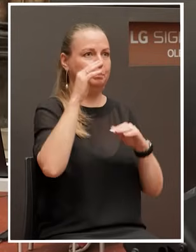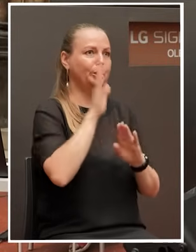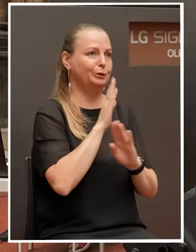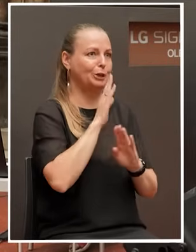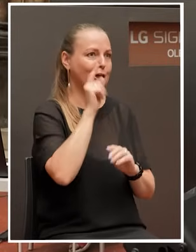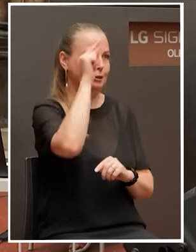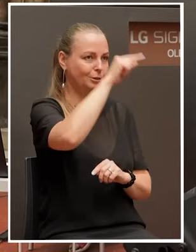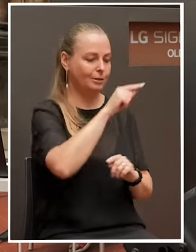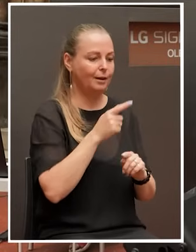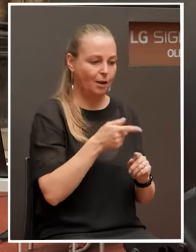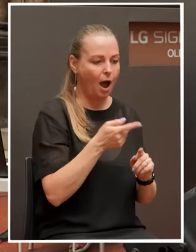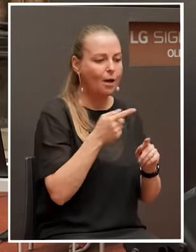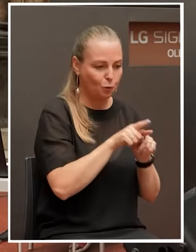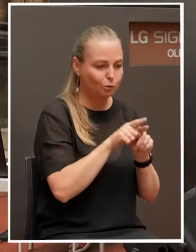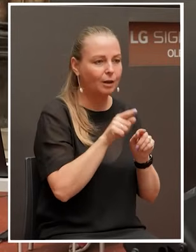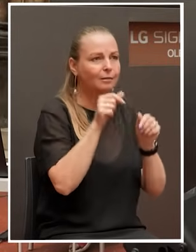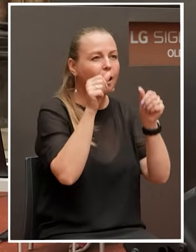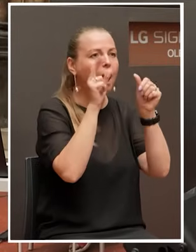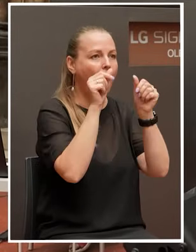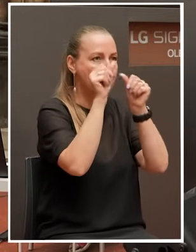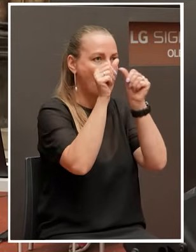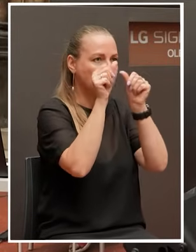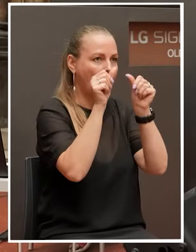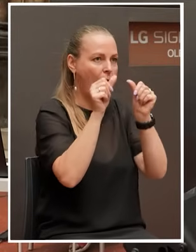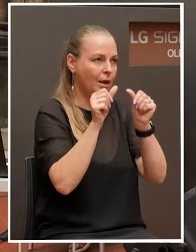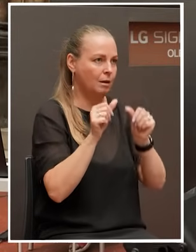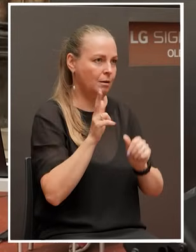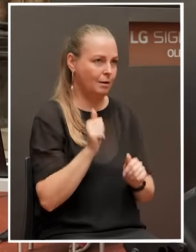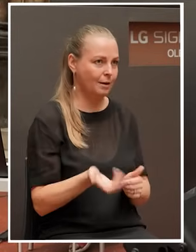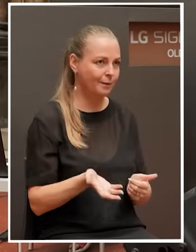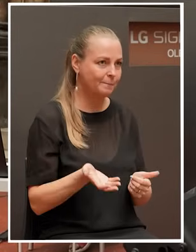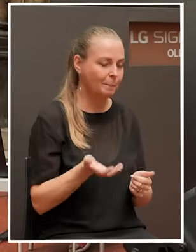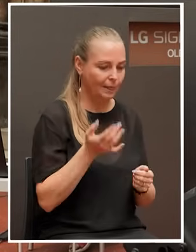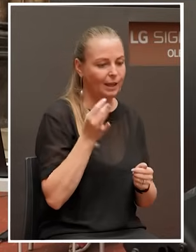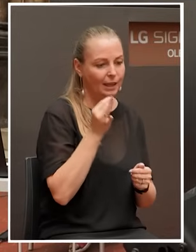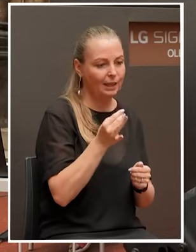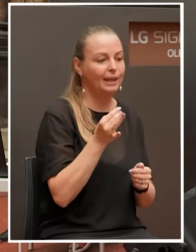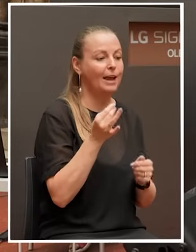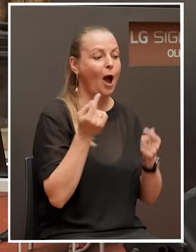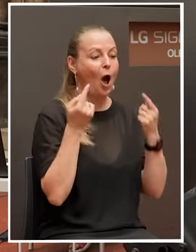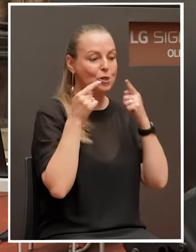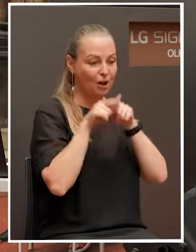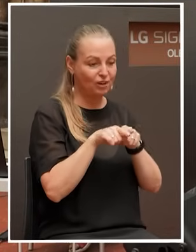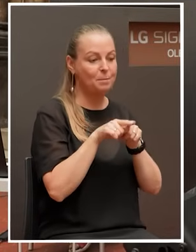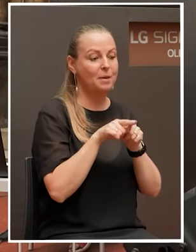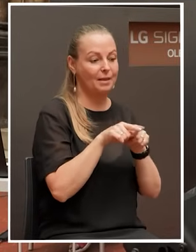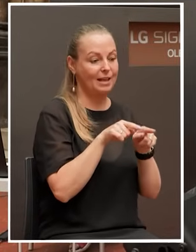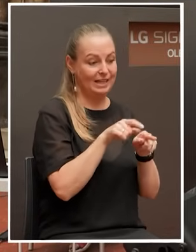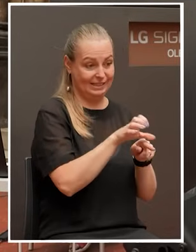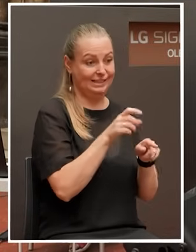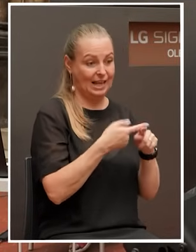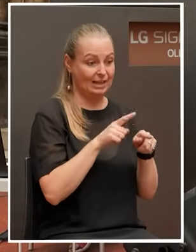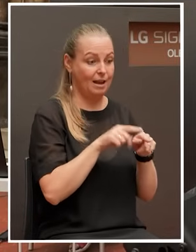он незыблем, как мозаика. А практически одновременно с такого рода